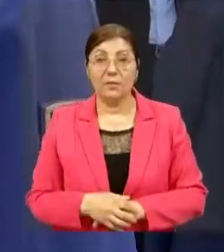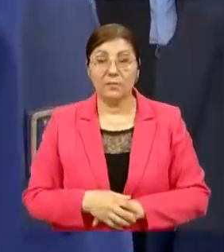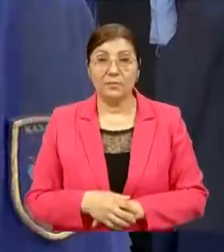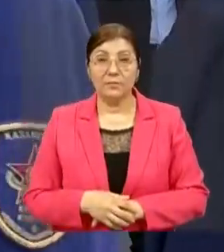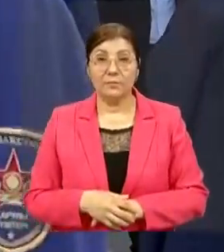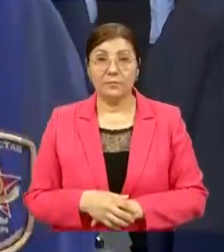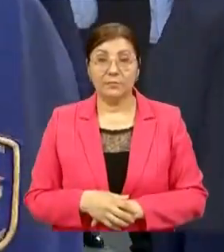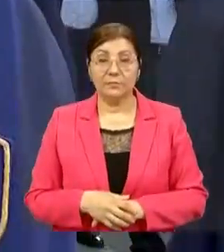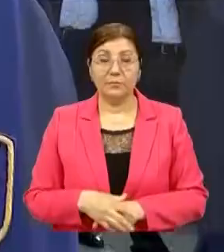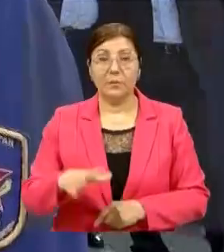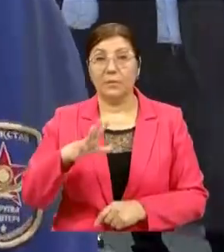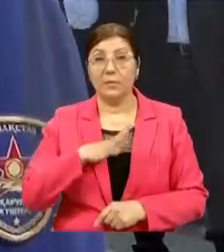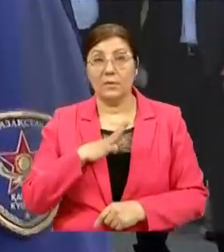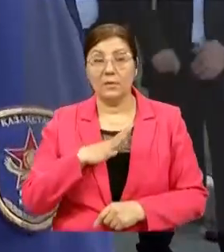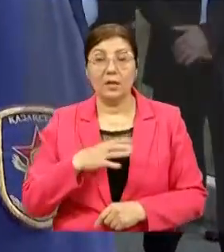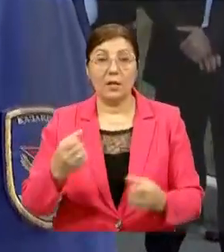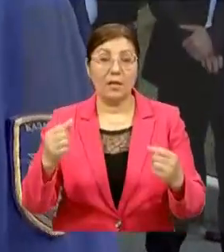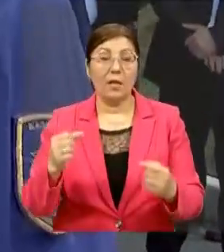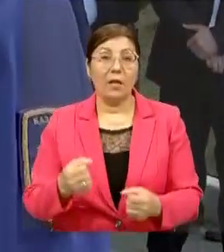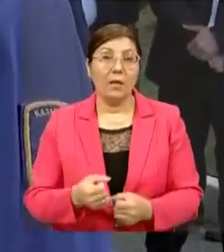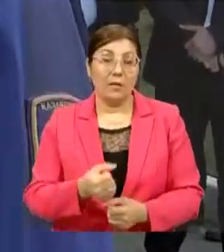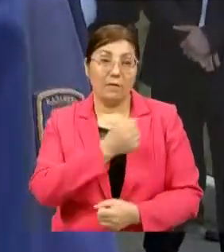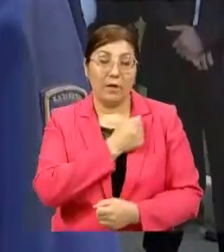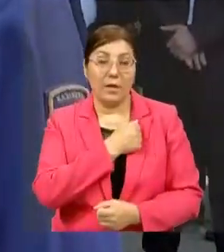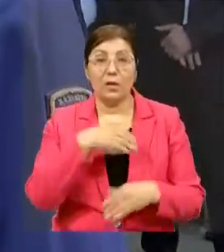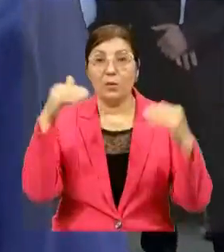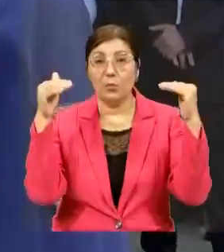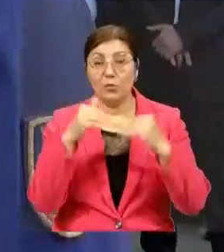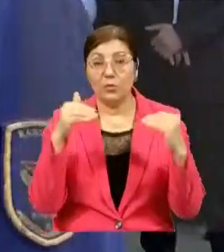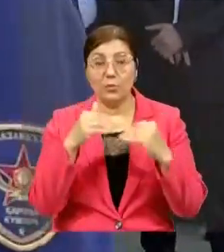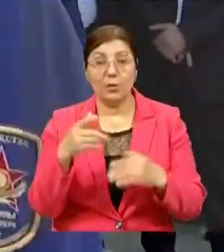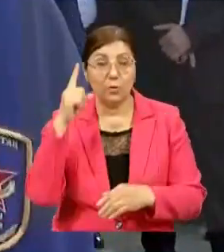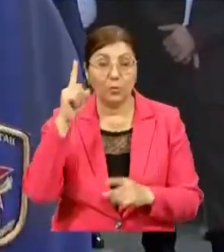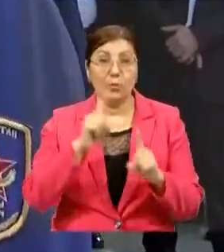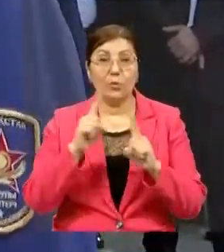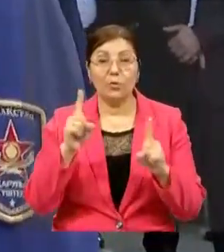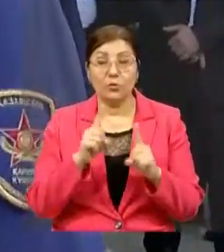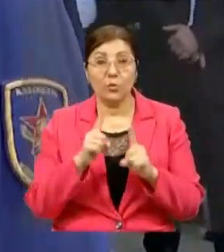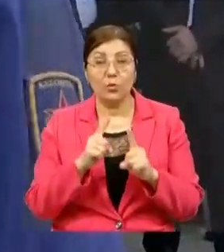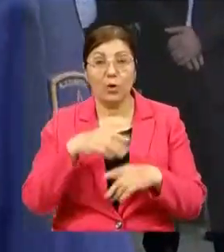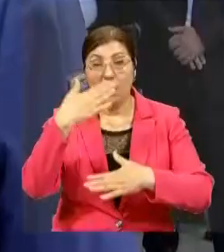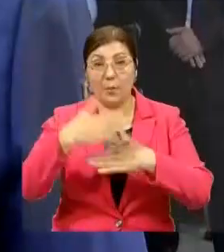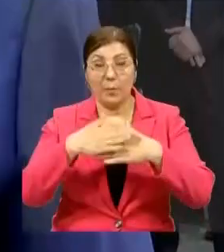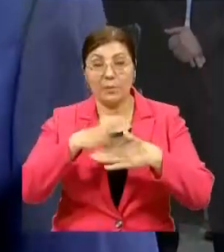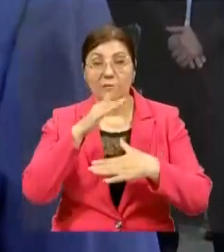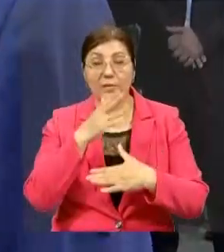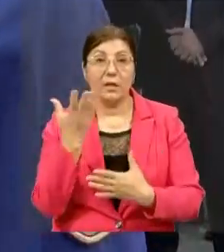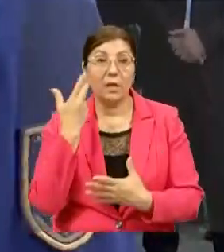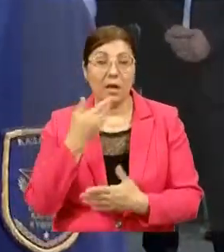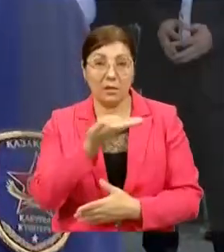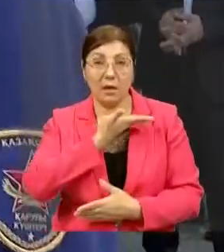лет стало военным училищем Я думаю что не за горами тот момент когда